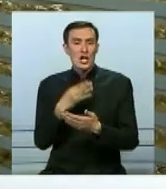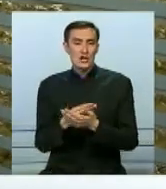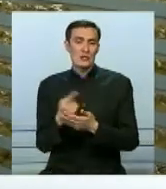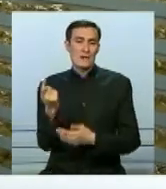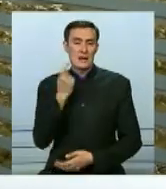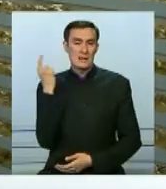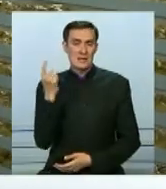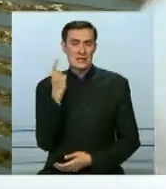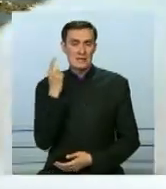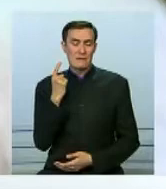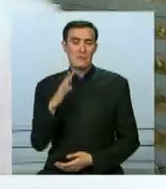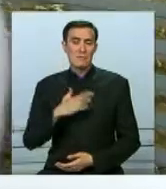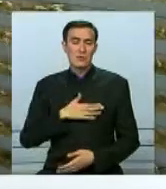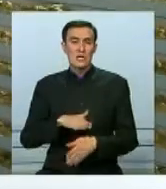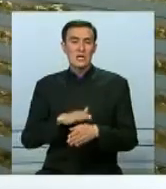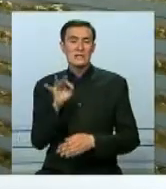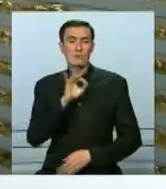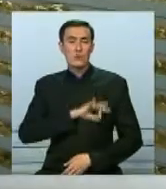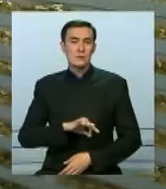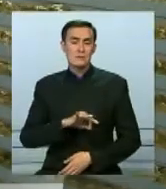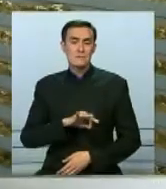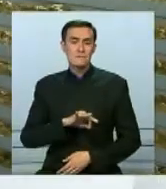сейчас обеспечиваем загруженность